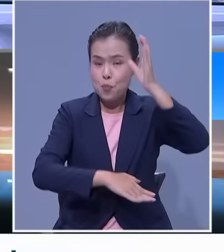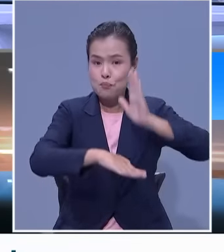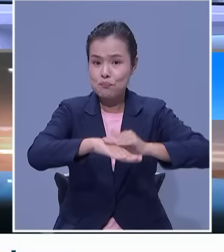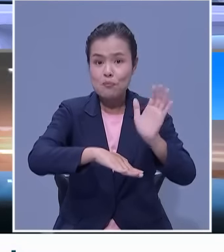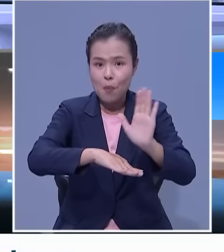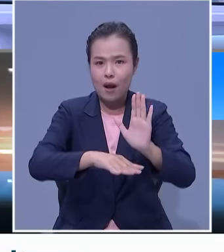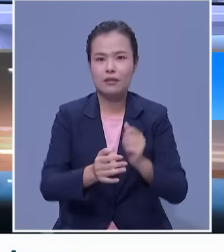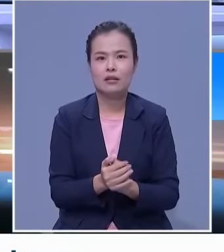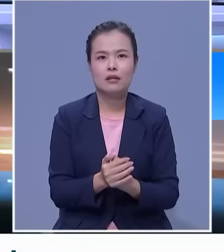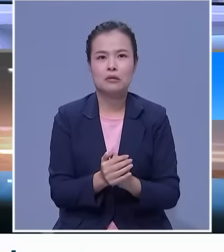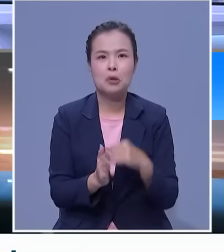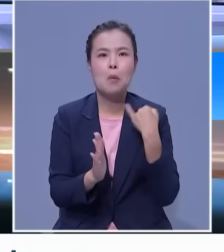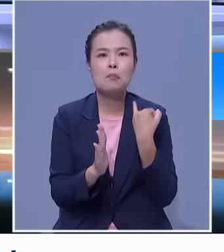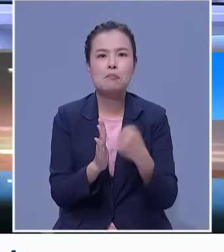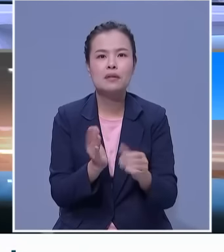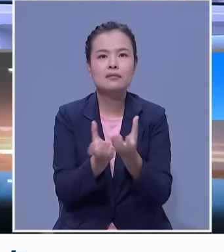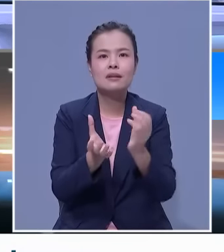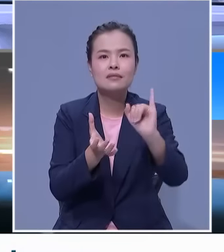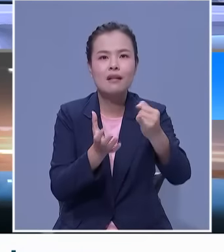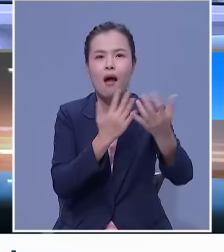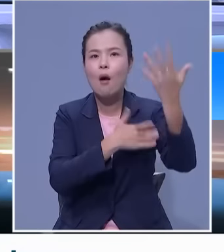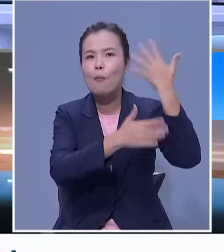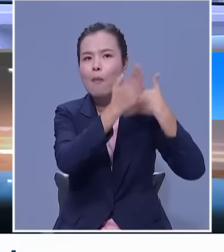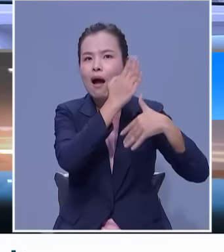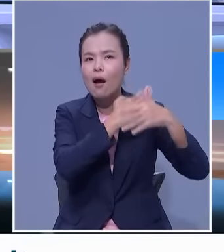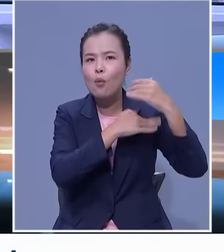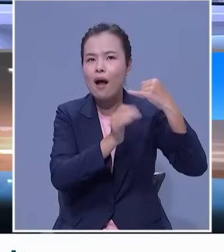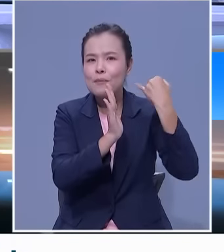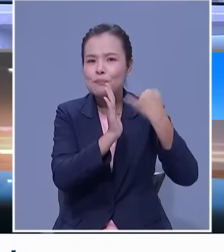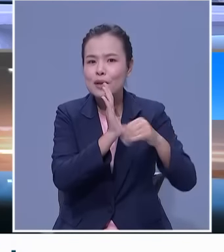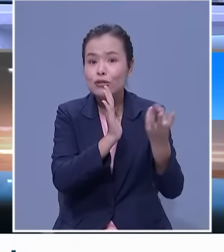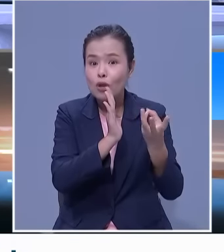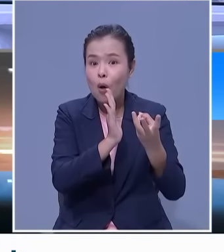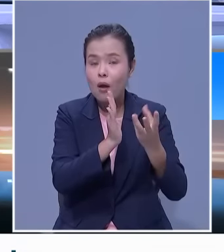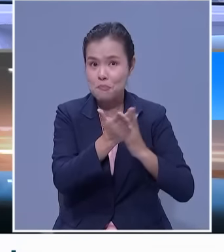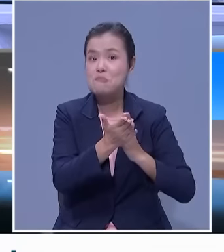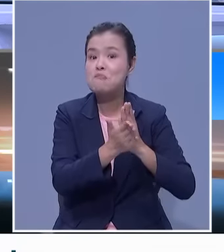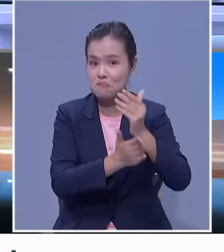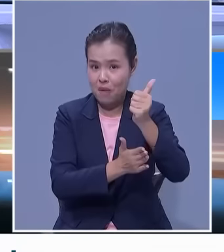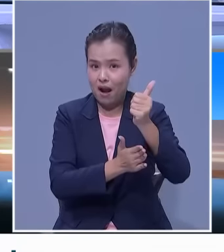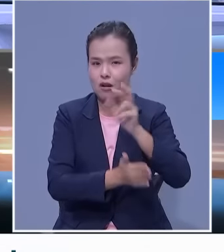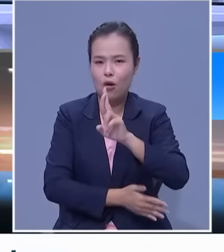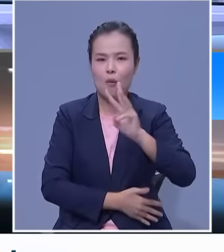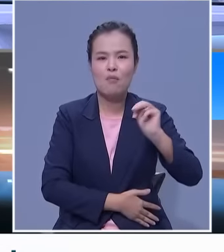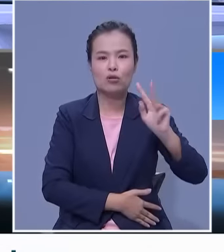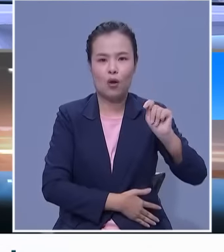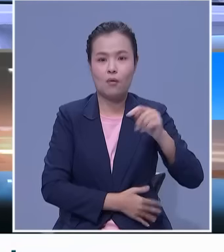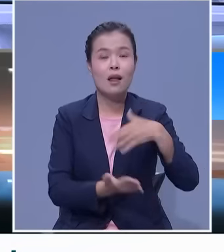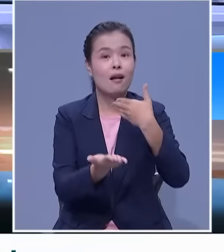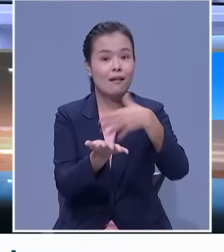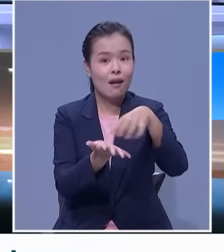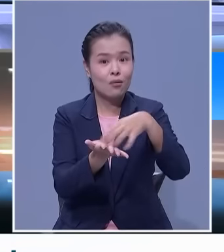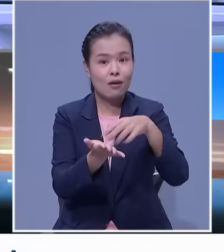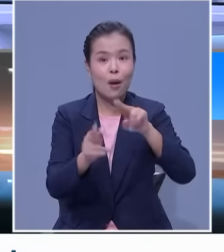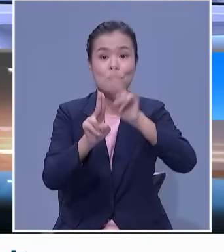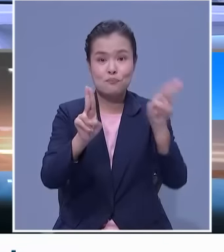แล้วนะตอนนี้เอาเรื่องจากอริยธรรมก่อนใครประวัติน้อยที่สุดเนี่ยอาจจะได้เข้าวินเป็นรัฐมนตรีสมัยนี้ก็ได้อ่ะเดี๋ยวเรามาได้่เรียงเรื่องของพรรค